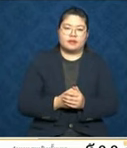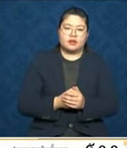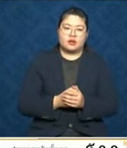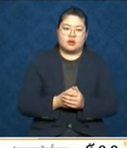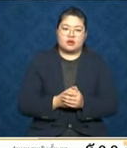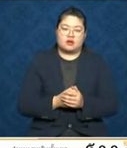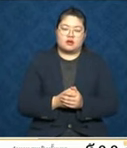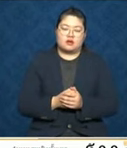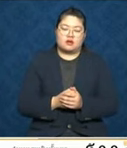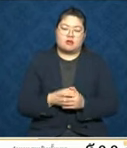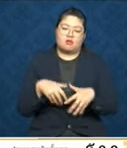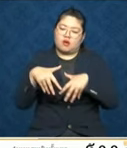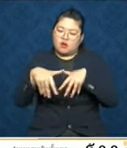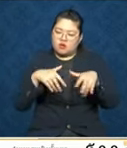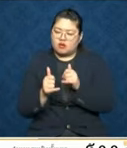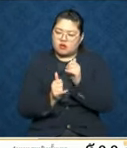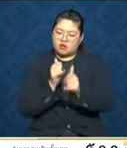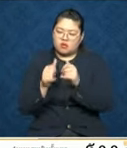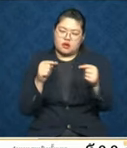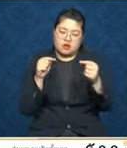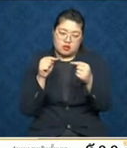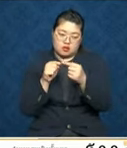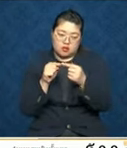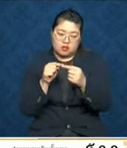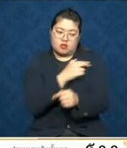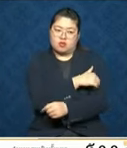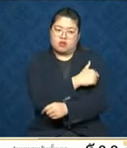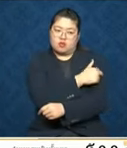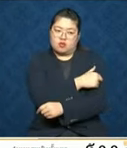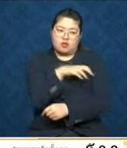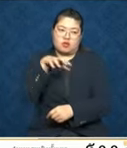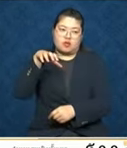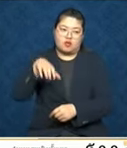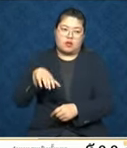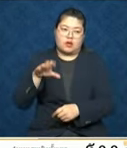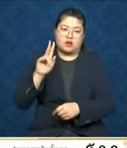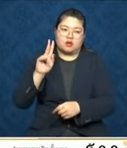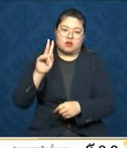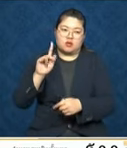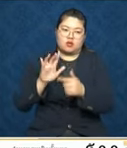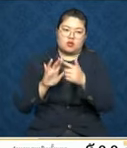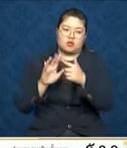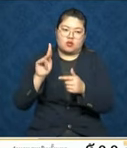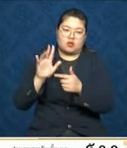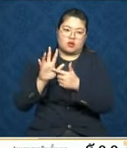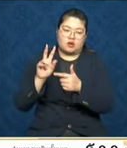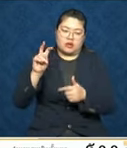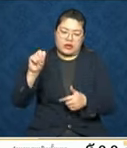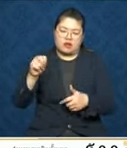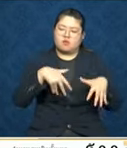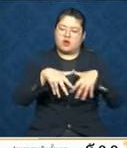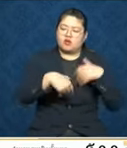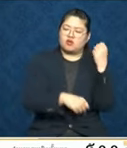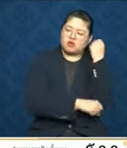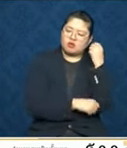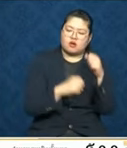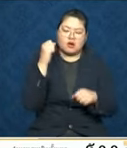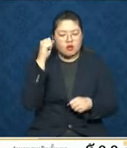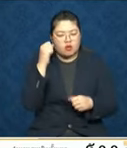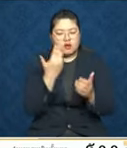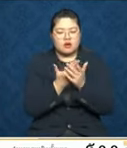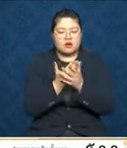ำให้ต้องเดินทางไปรักษาตัวที่โรงพยาบาลขุขันซึ่งประชาชนส่วนใหญ่ก็ยากจนไม่มีเงินค่าเดินทางน